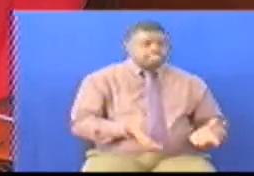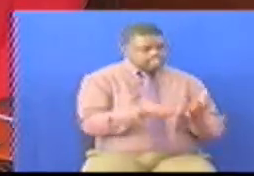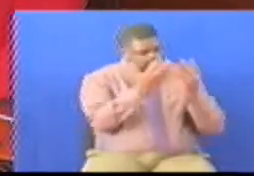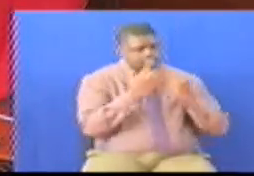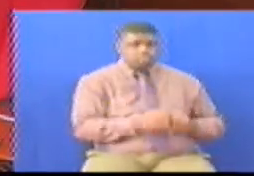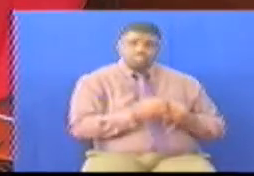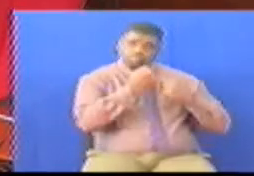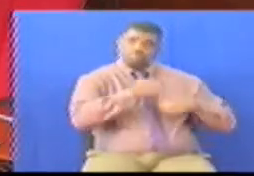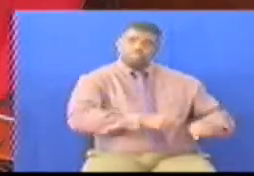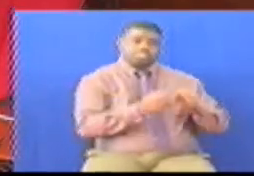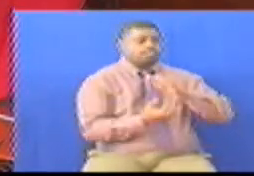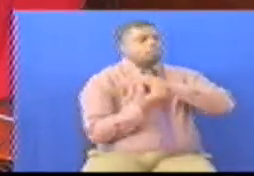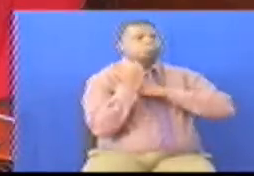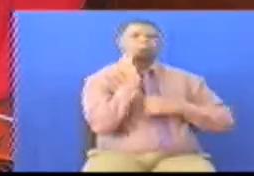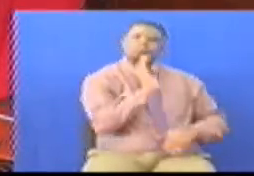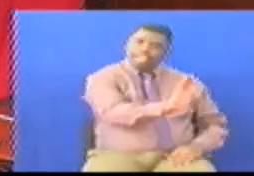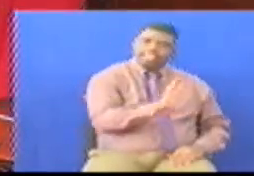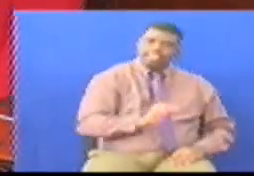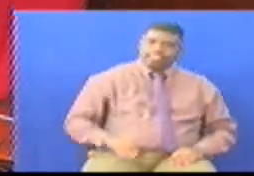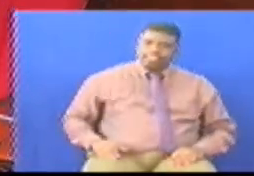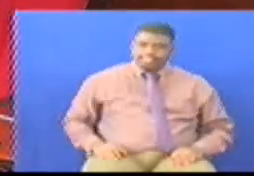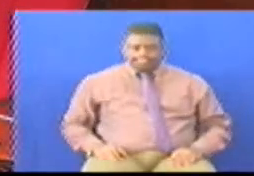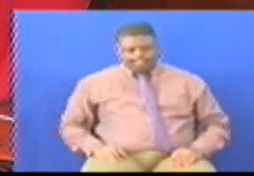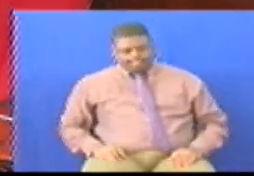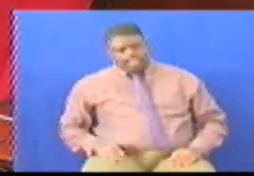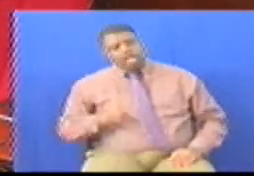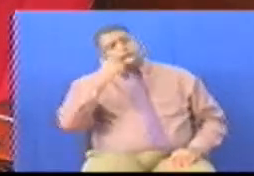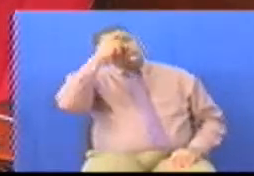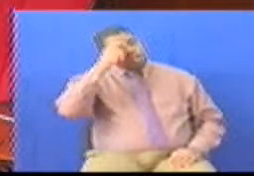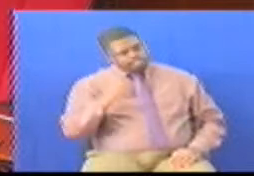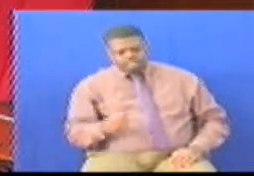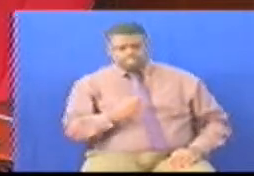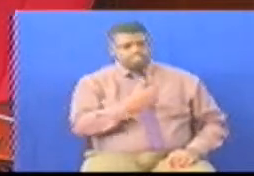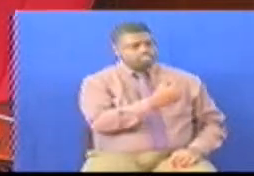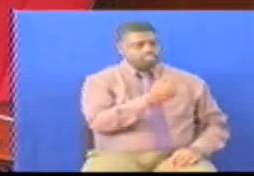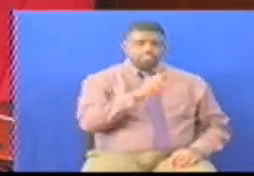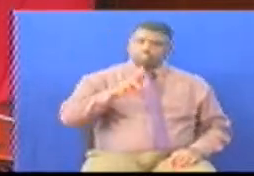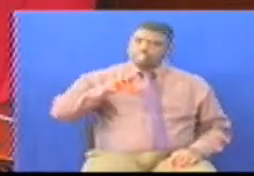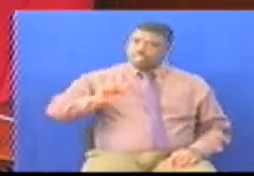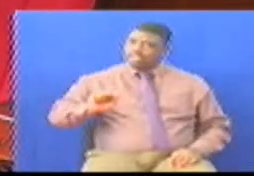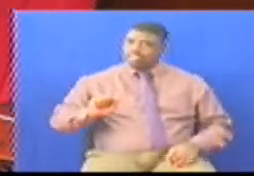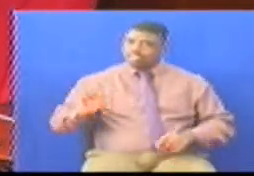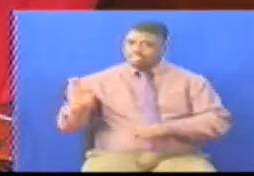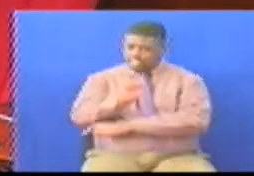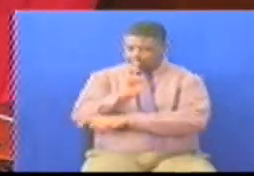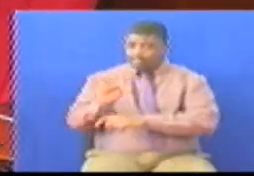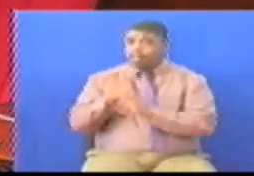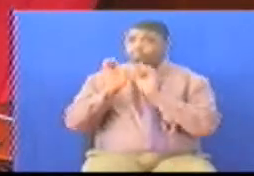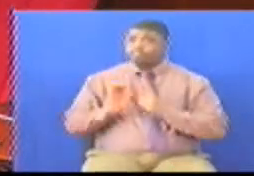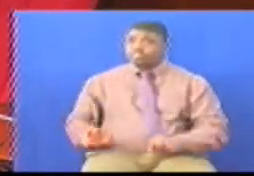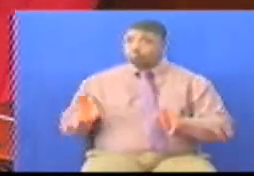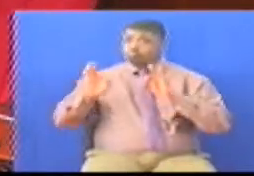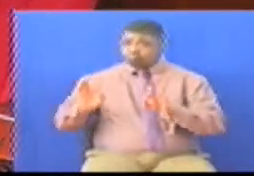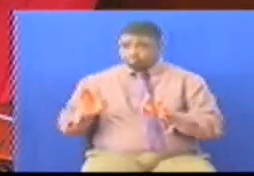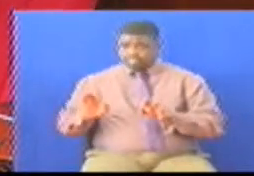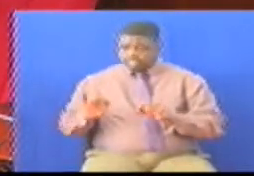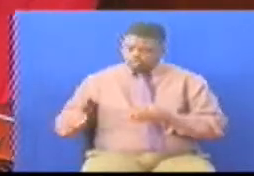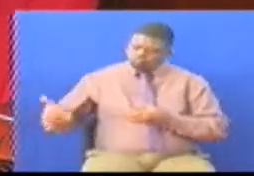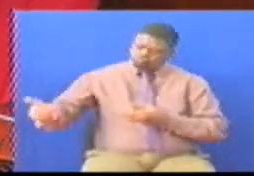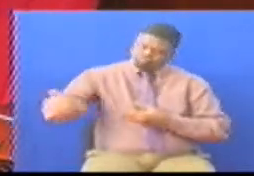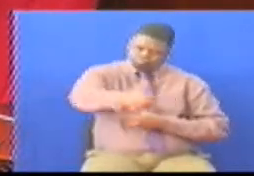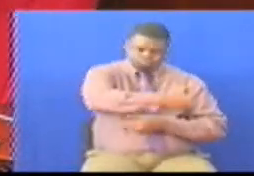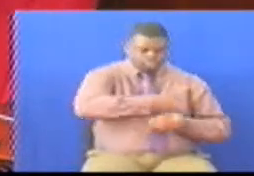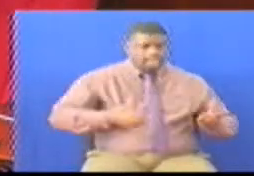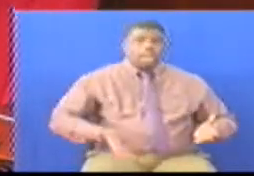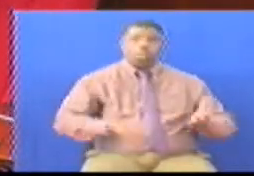ziweze kutekeleza majukumu yake. Tunaamini kabisa TRA wakisimama vizuri wataweza kukusanya